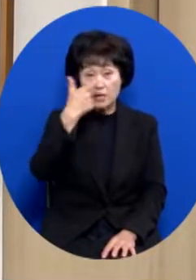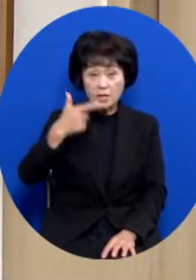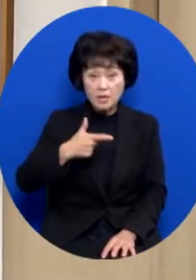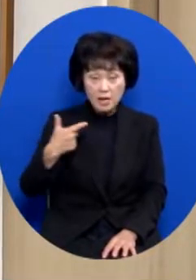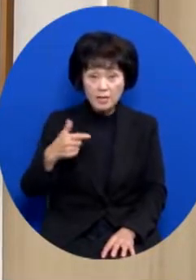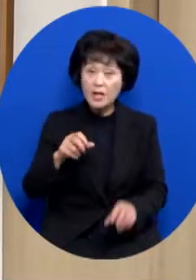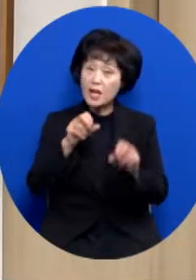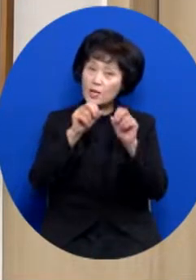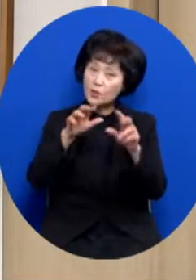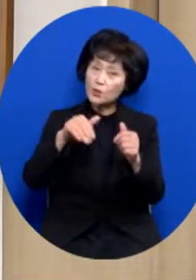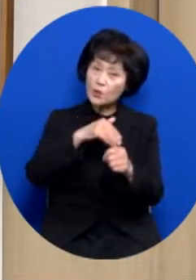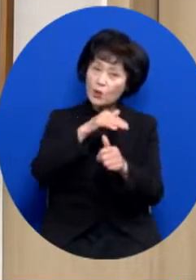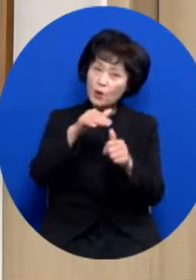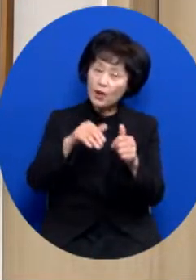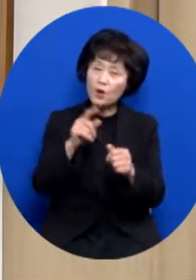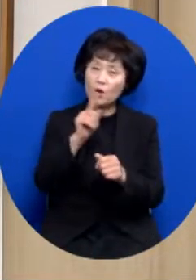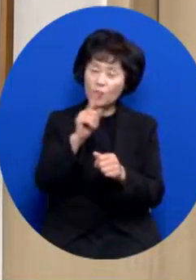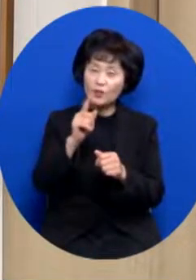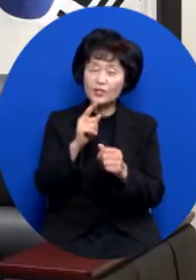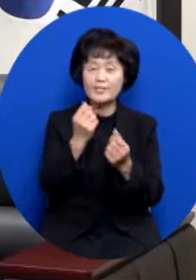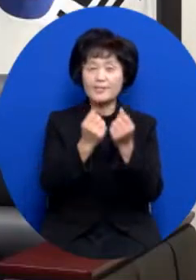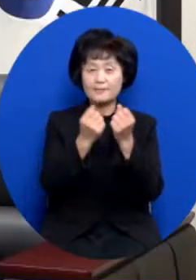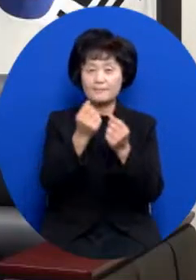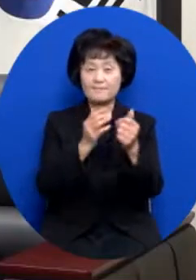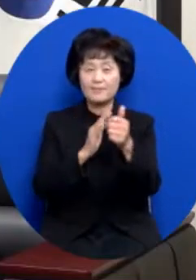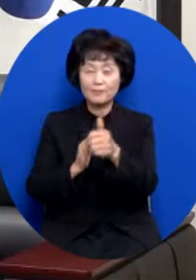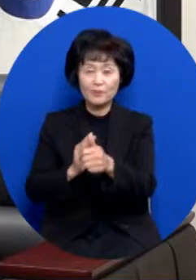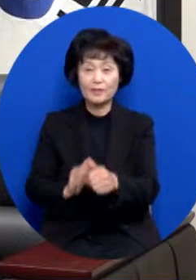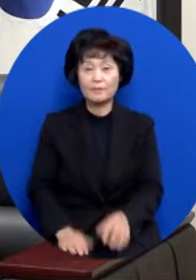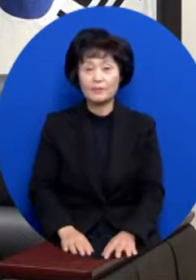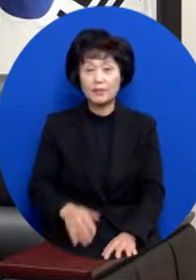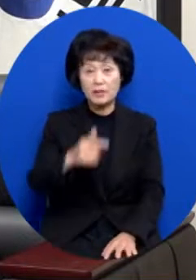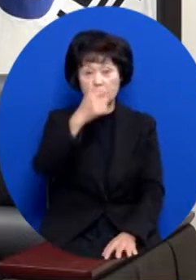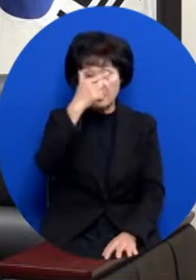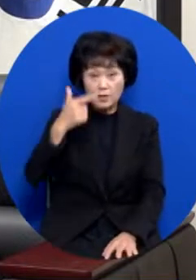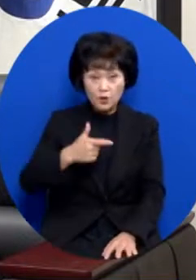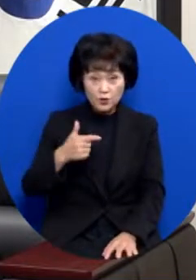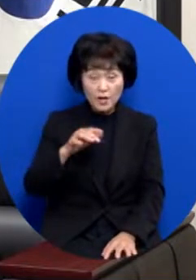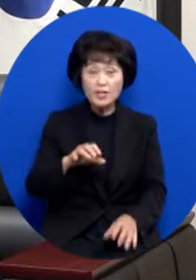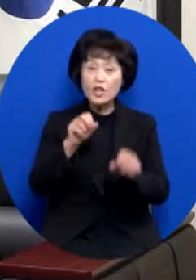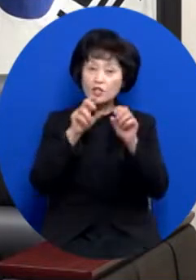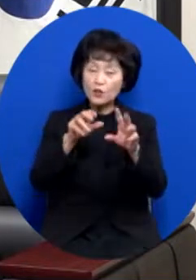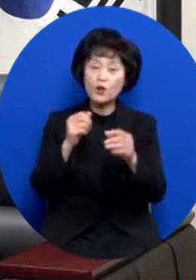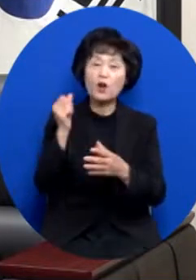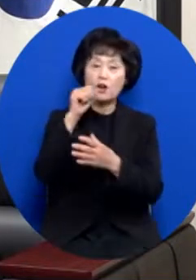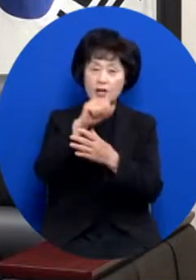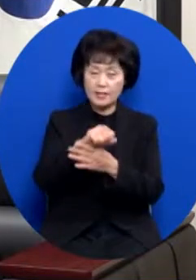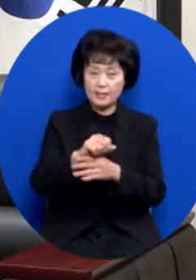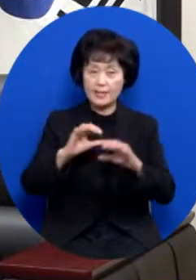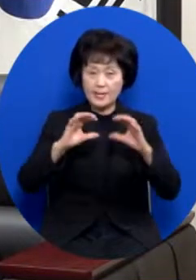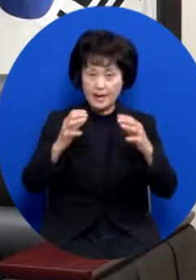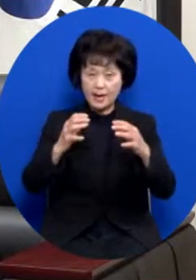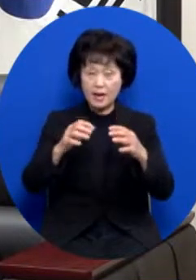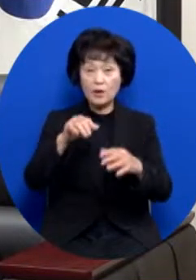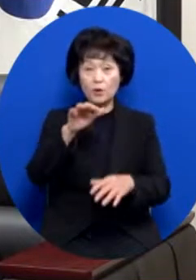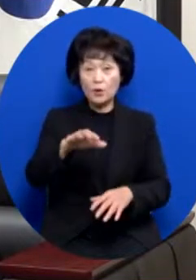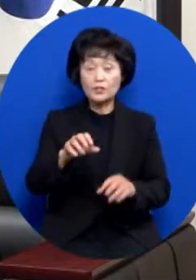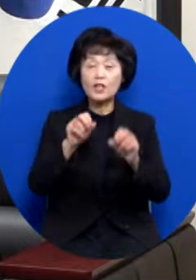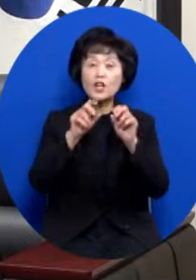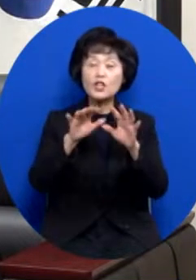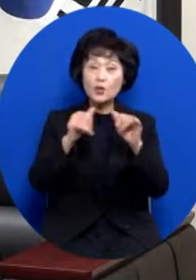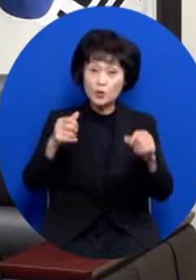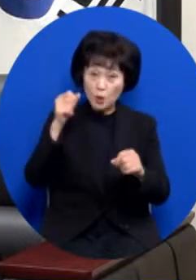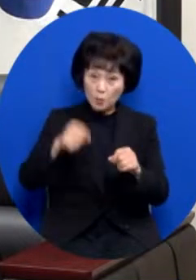선교 환경이 어떤지 말씀을 좀 해주십시오 탄자니아는 선교가 허용이 된 국가입니다 그래서 본토에는 선교사